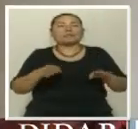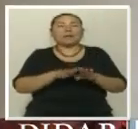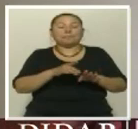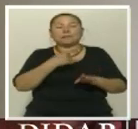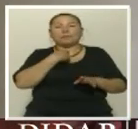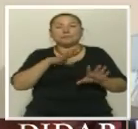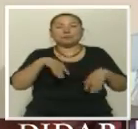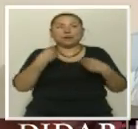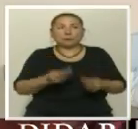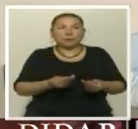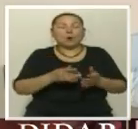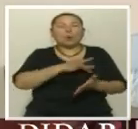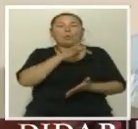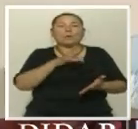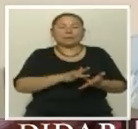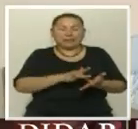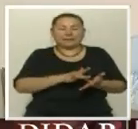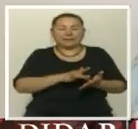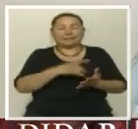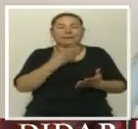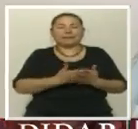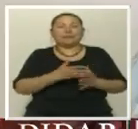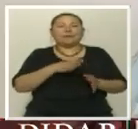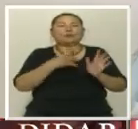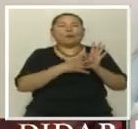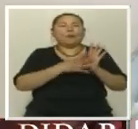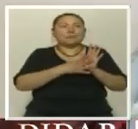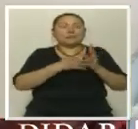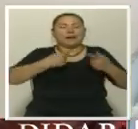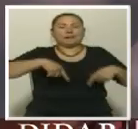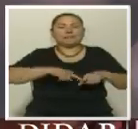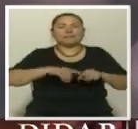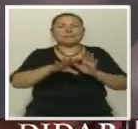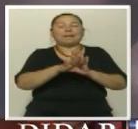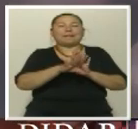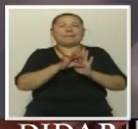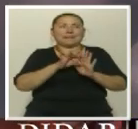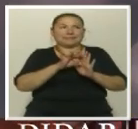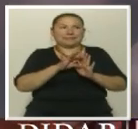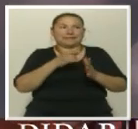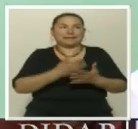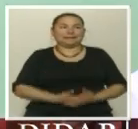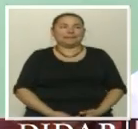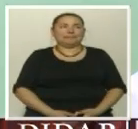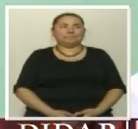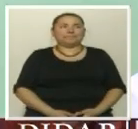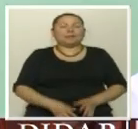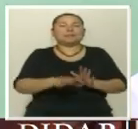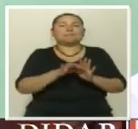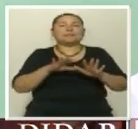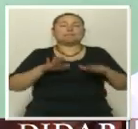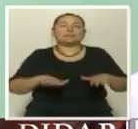беру форматында өтті. Орталық қызметкерлері қарбаласқа толы қызметте жүрсе де, саяси науқаннан тыс қалмады. Избирательный